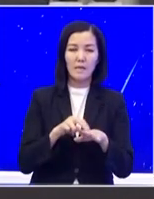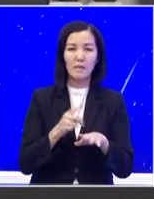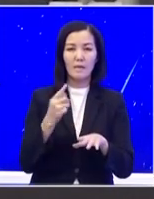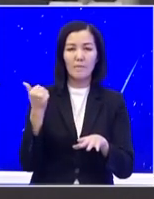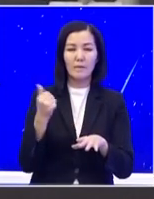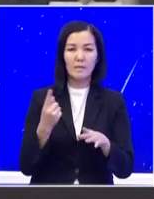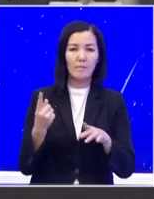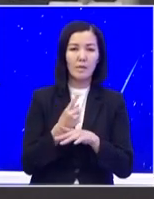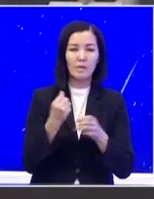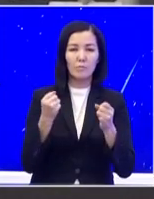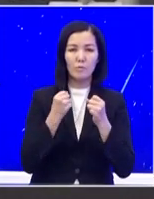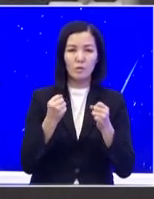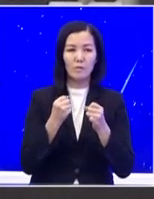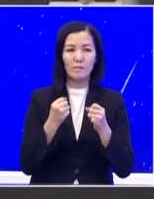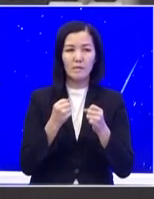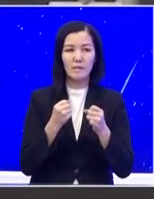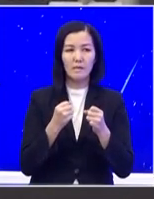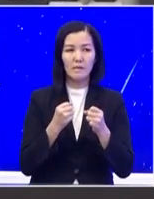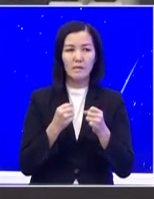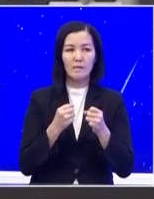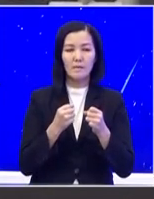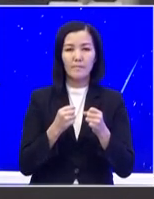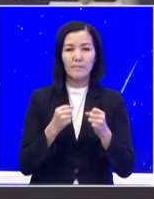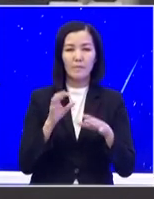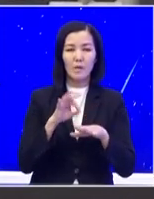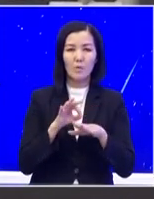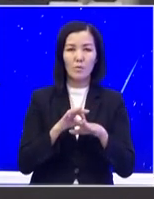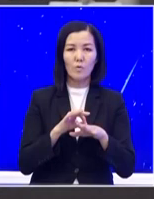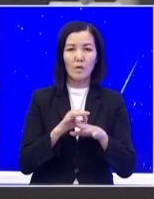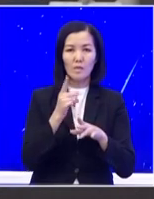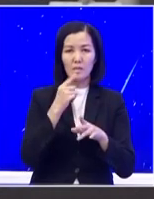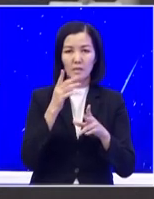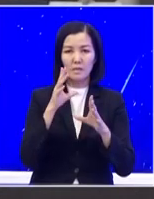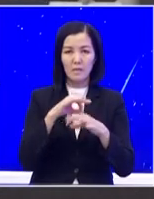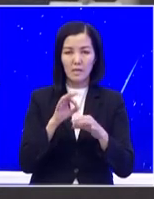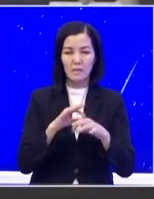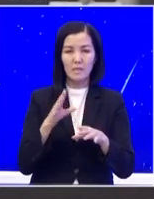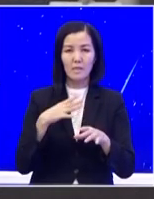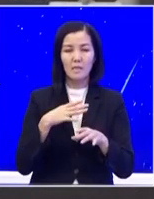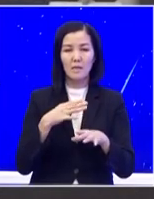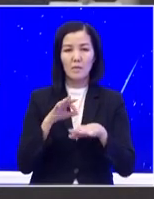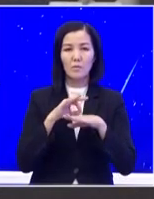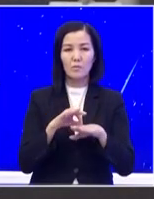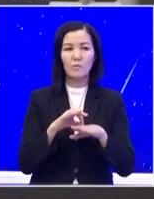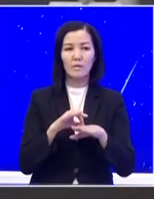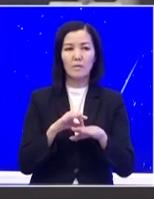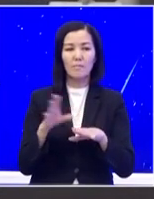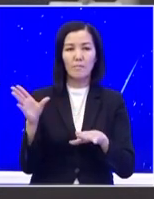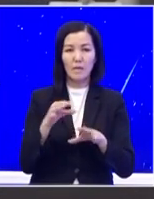аптасына бір рет спортшыларымыздан осы жаңағы індетке қарсы анализдерін алып жатыр, тексерісіп өтіп жатыр. Ол